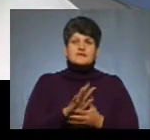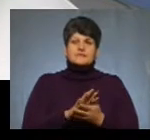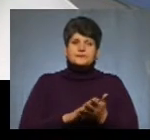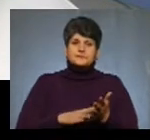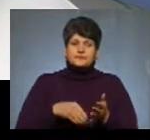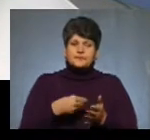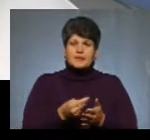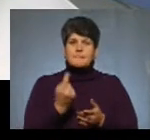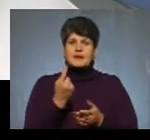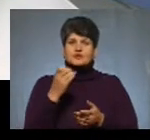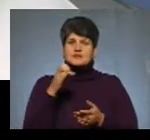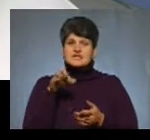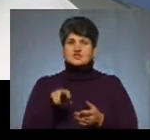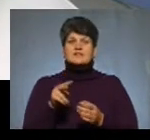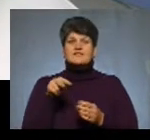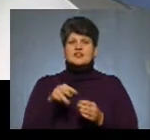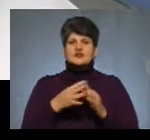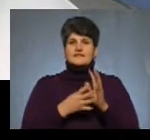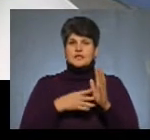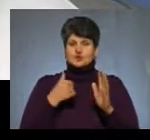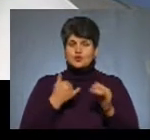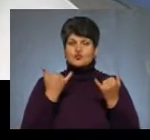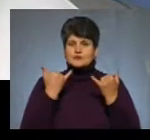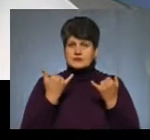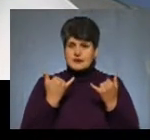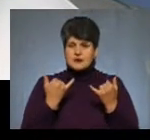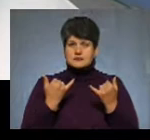з 1 січня 2019 року. Зараз